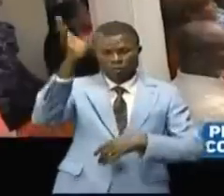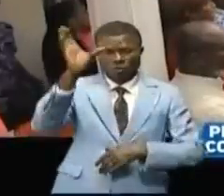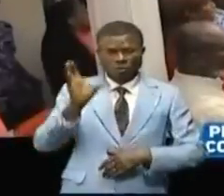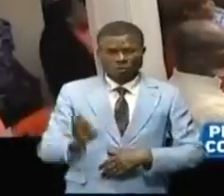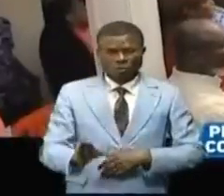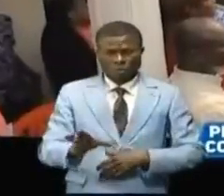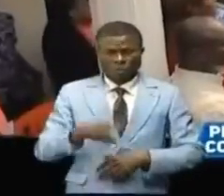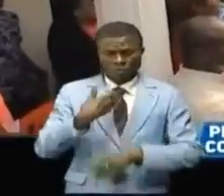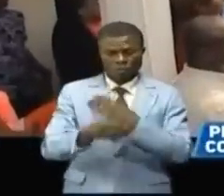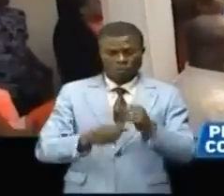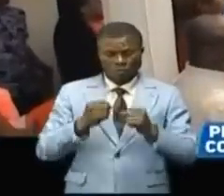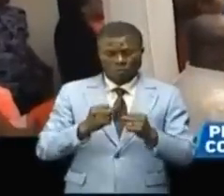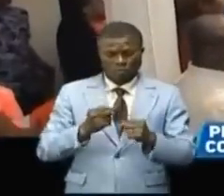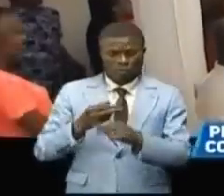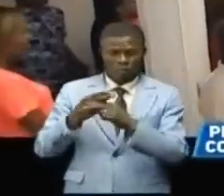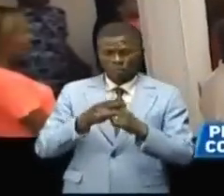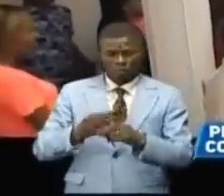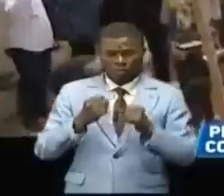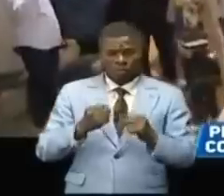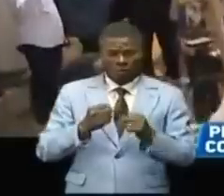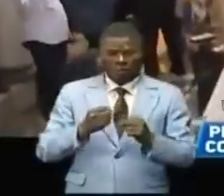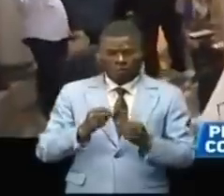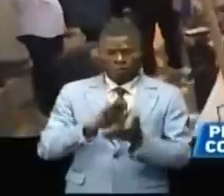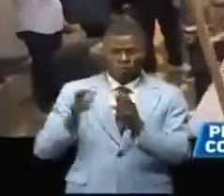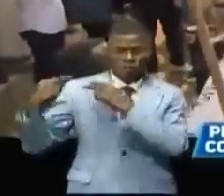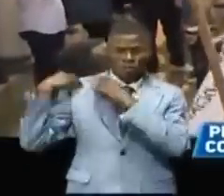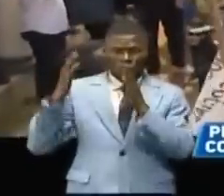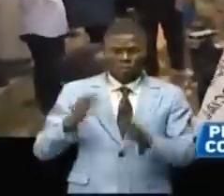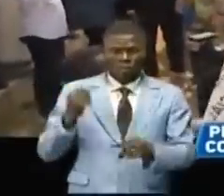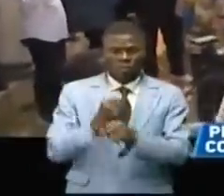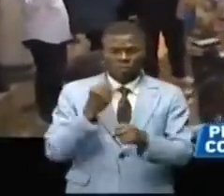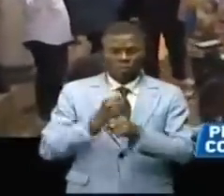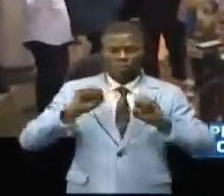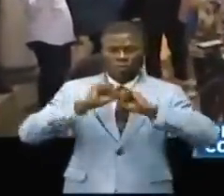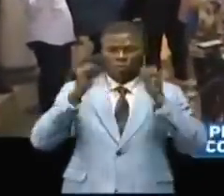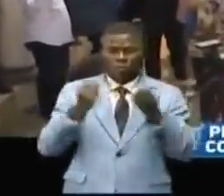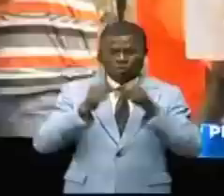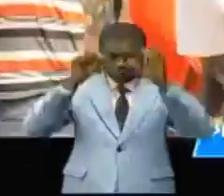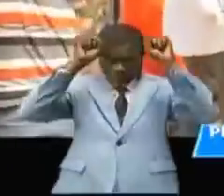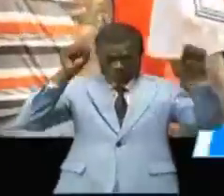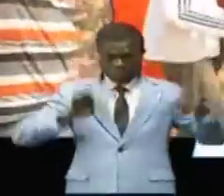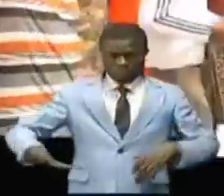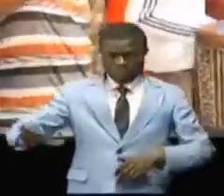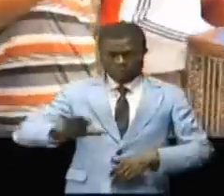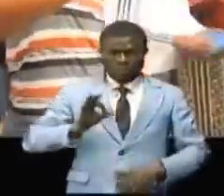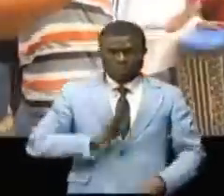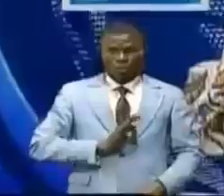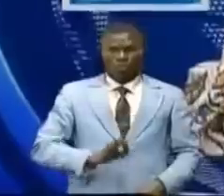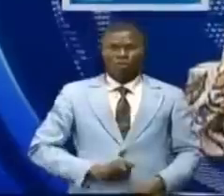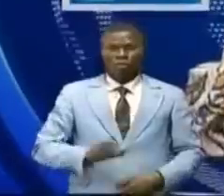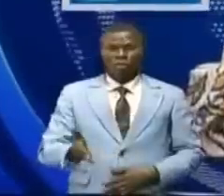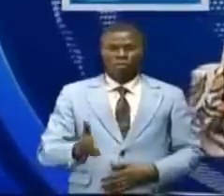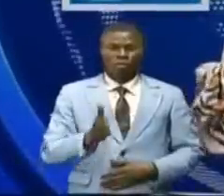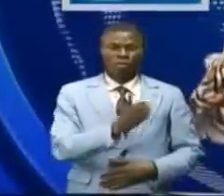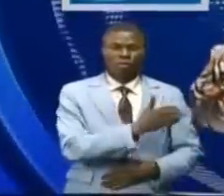à redoubler de vigilance, à s'approprier les réalisations sociales du président de la République.